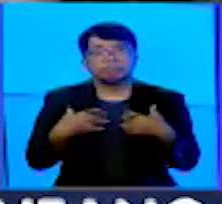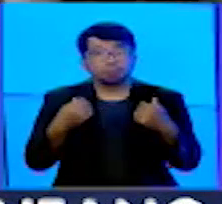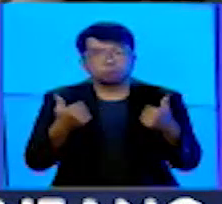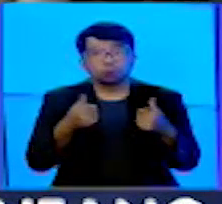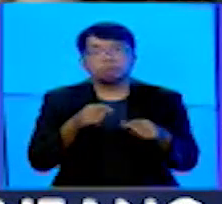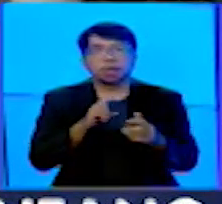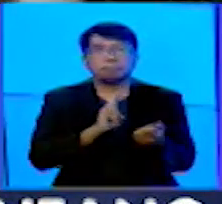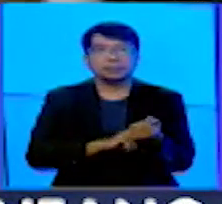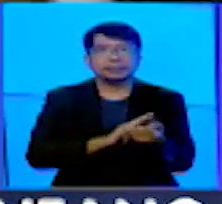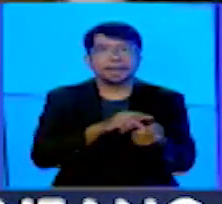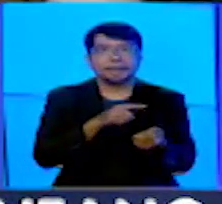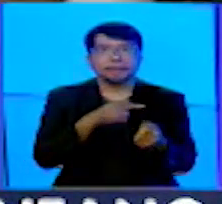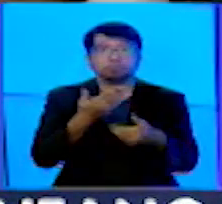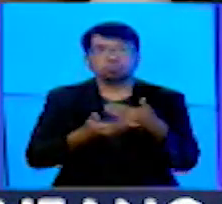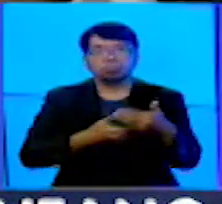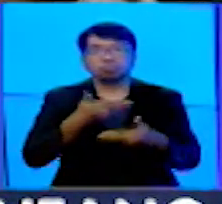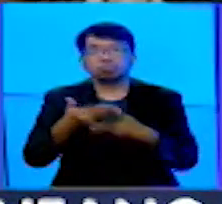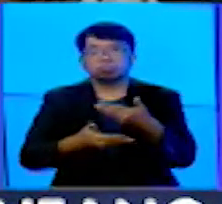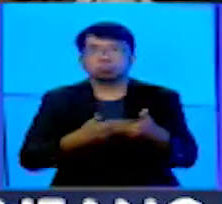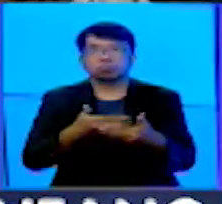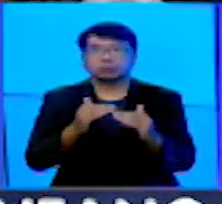juga diklaim terus mengalami peningkatan.